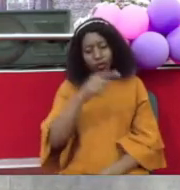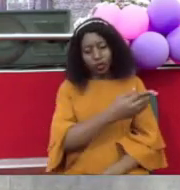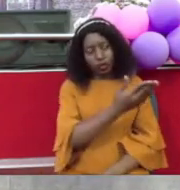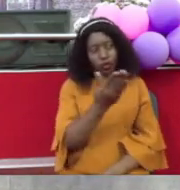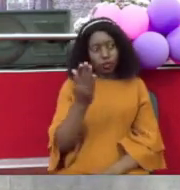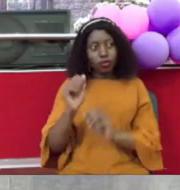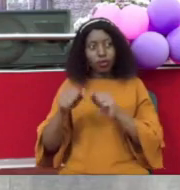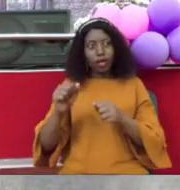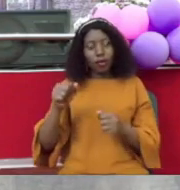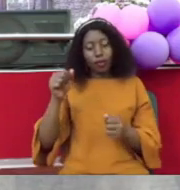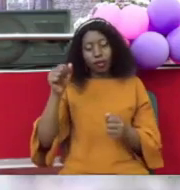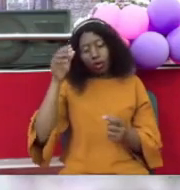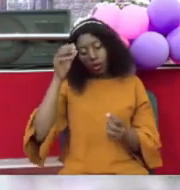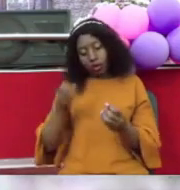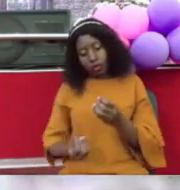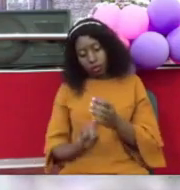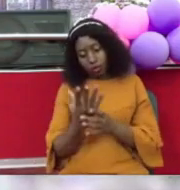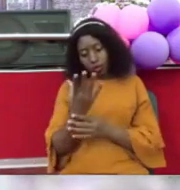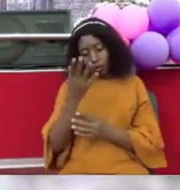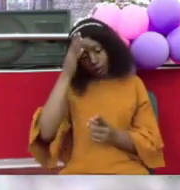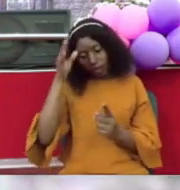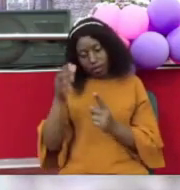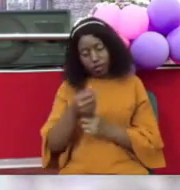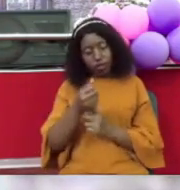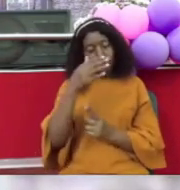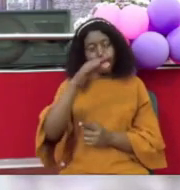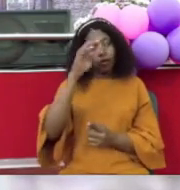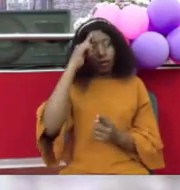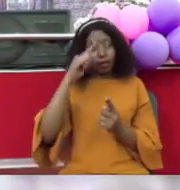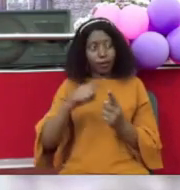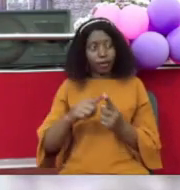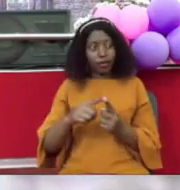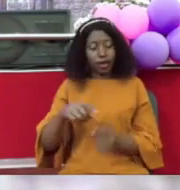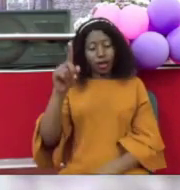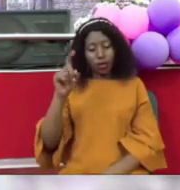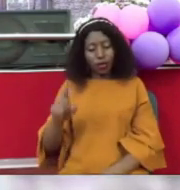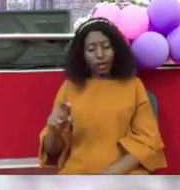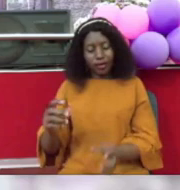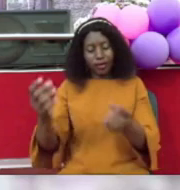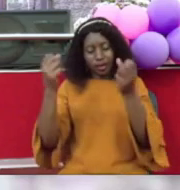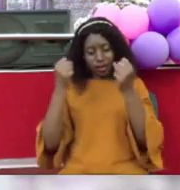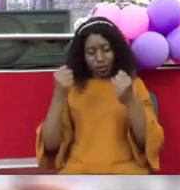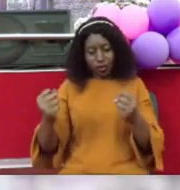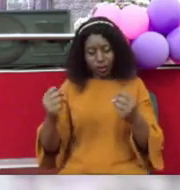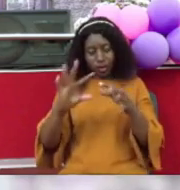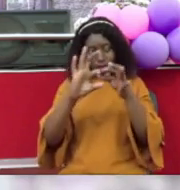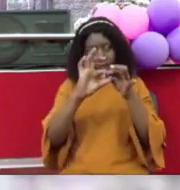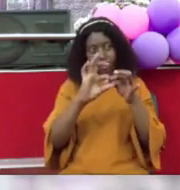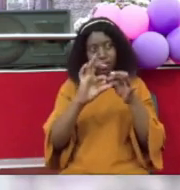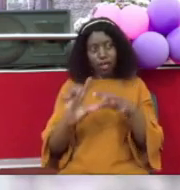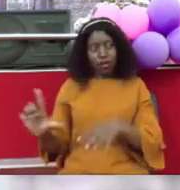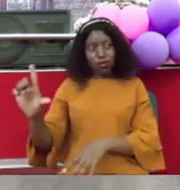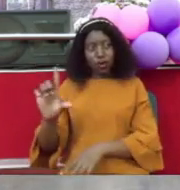your purpose. Lakini ili ukaweze kutimiliza makusudi yako. You must be strongly linked to a local church.